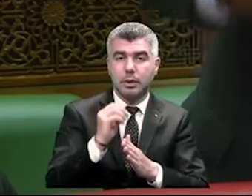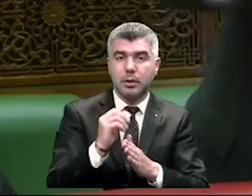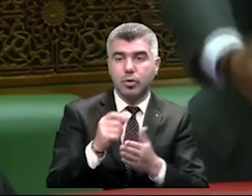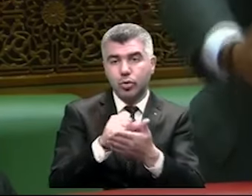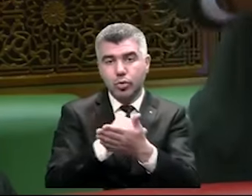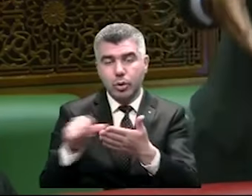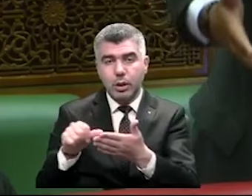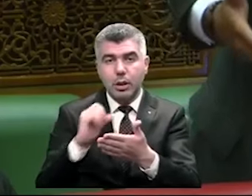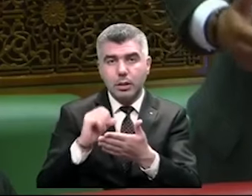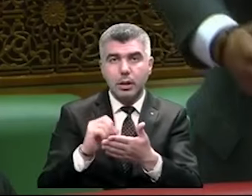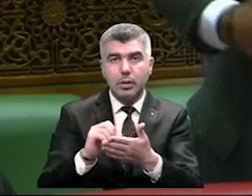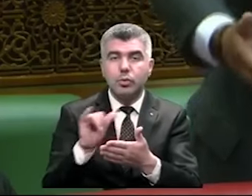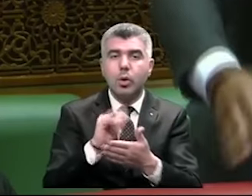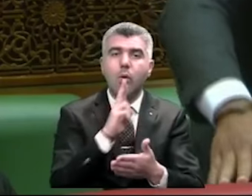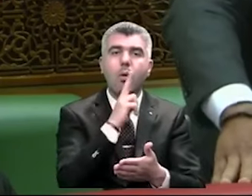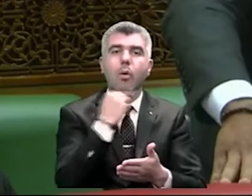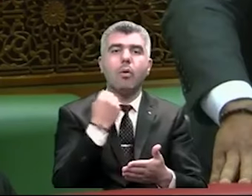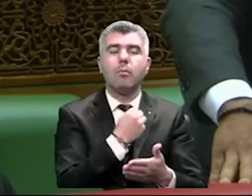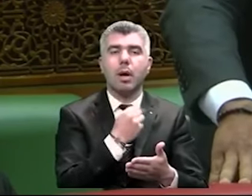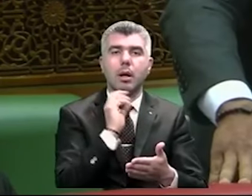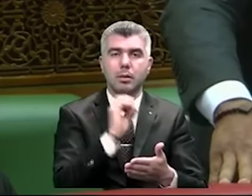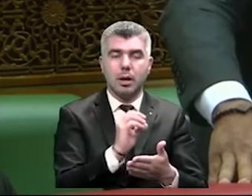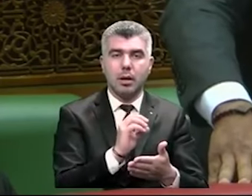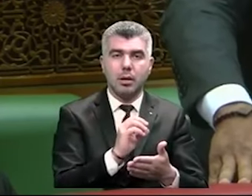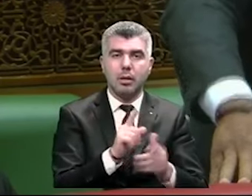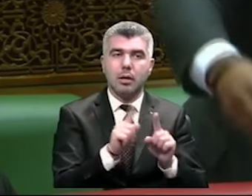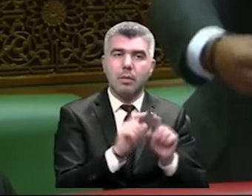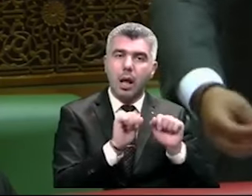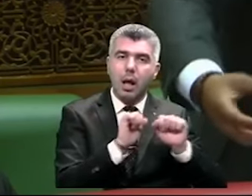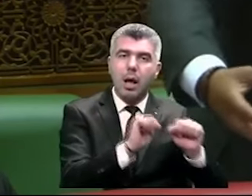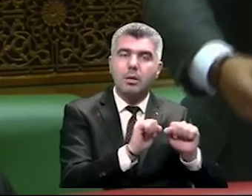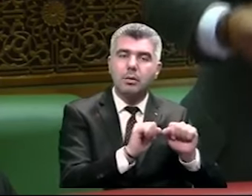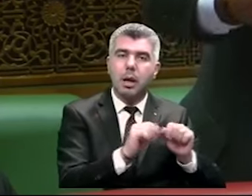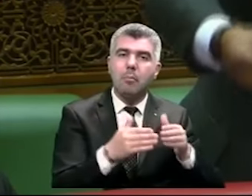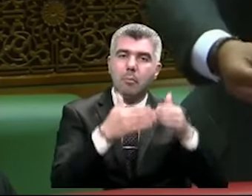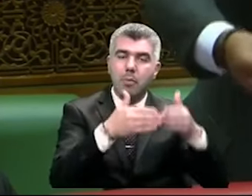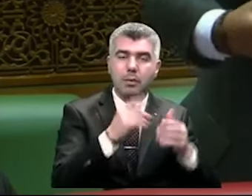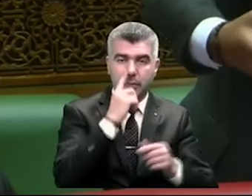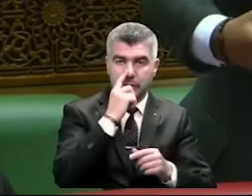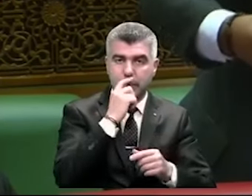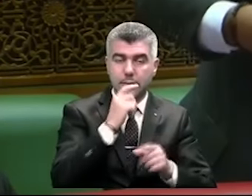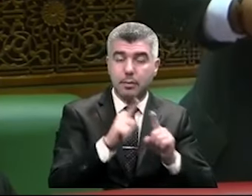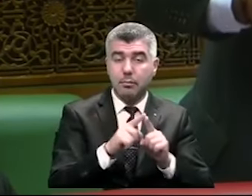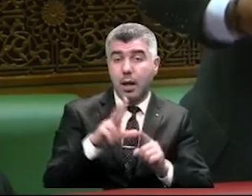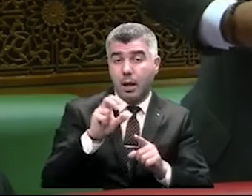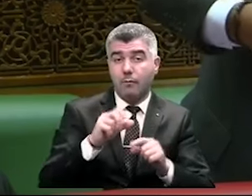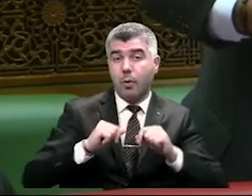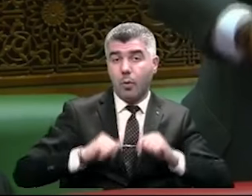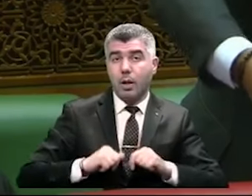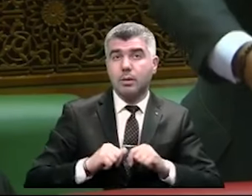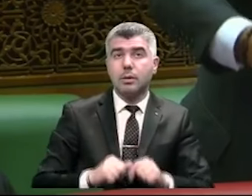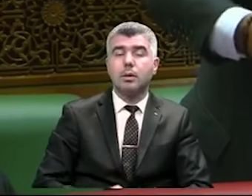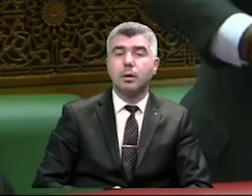واحد اللي غ يتخلص هو الدوله المغربيه عن طريق الوكاله الوطنيه للموانئ واش ما كيبان لكم السيد الوزير في الوقت اللي في